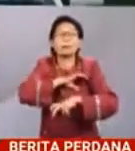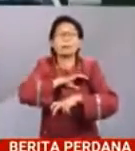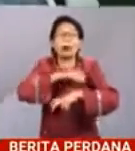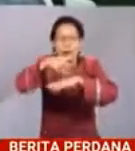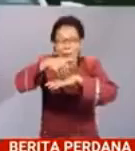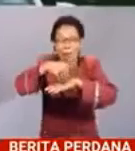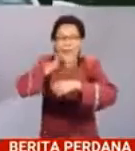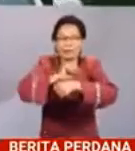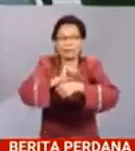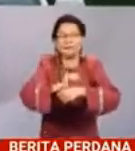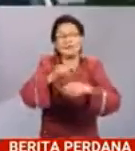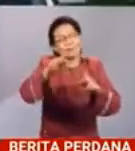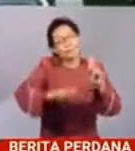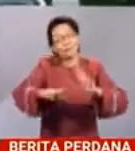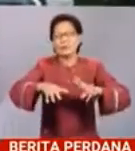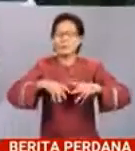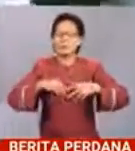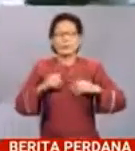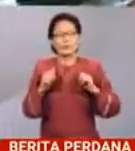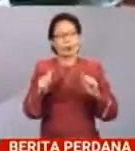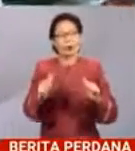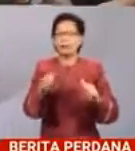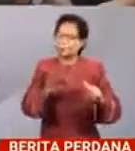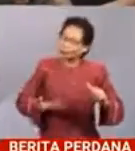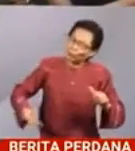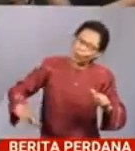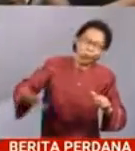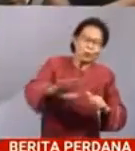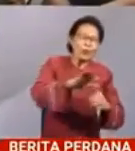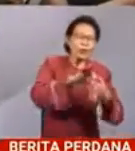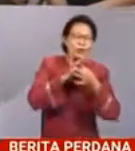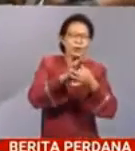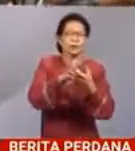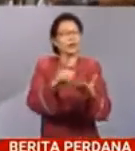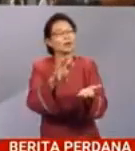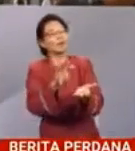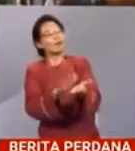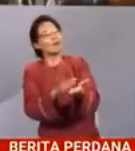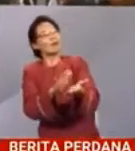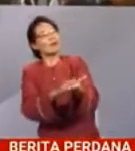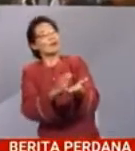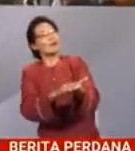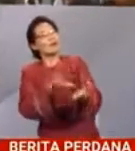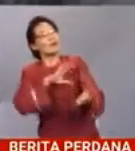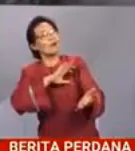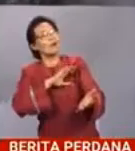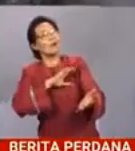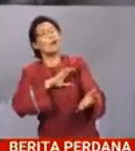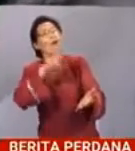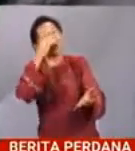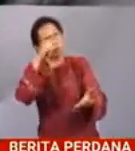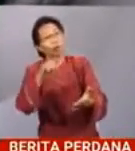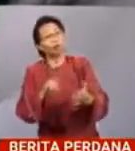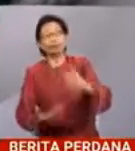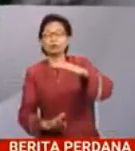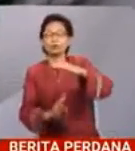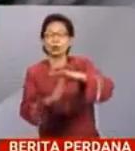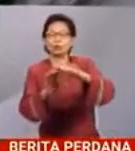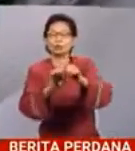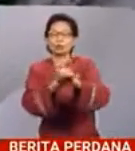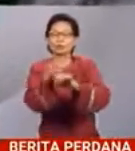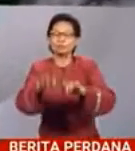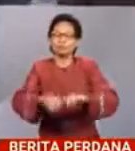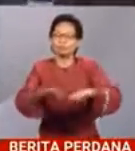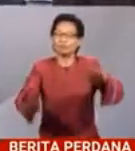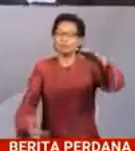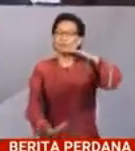disambut baik penduduk. Rata-rata memberikan kerjasama dan memuji tindakan pihak berkuasa dalam usaha memutuskan rantaian